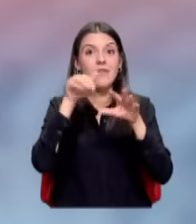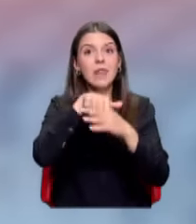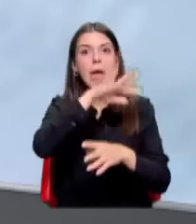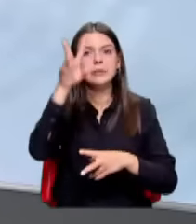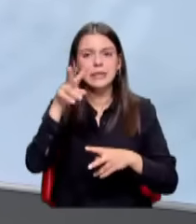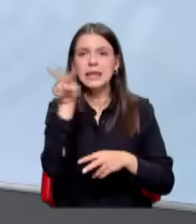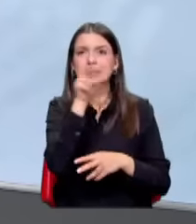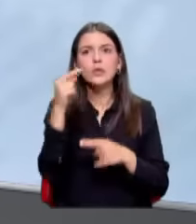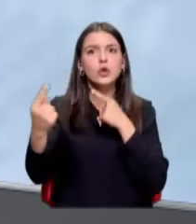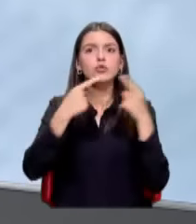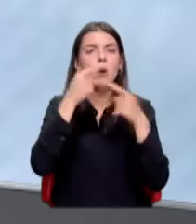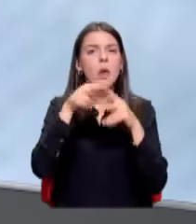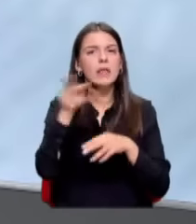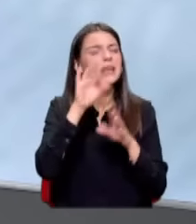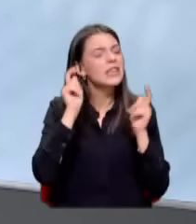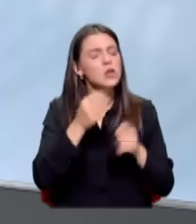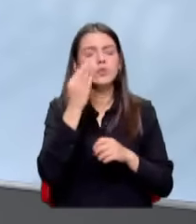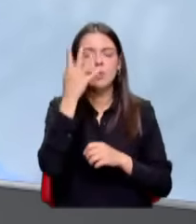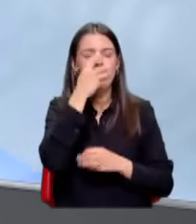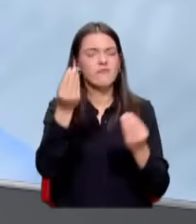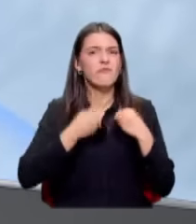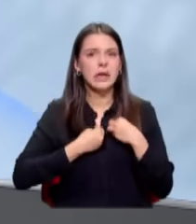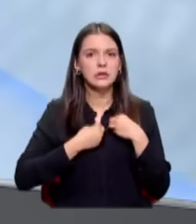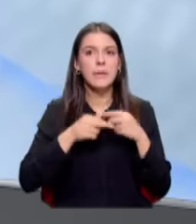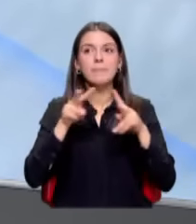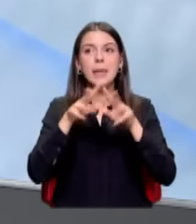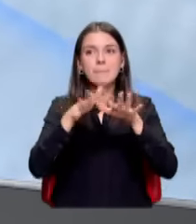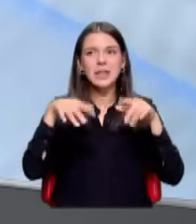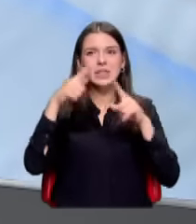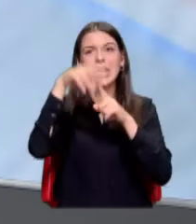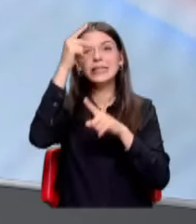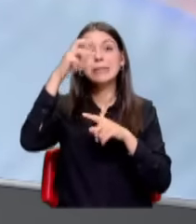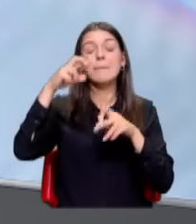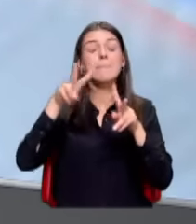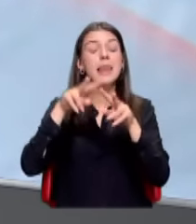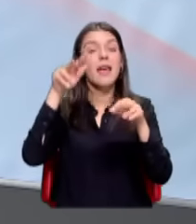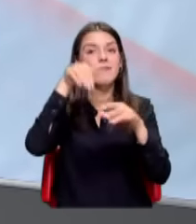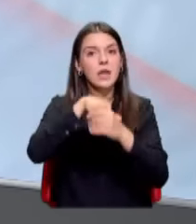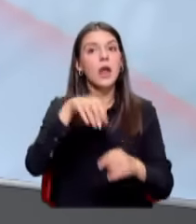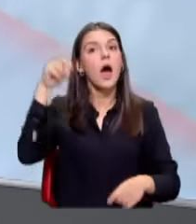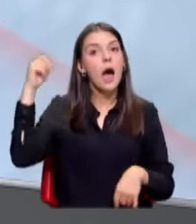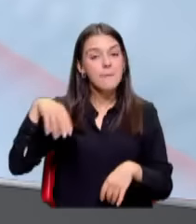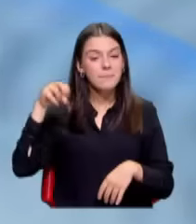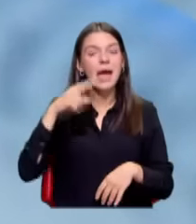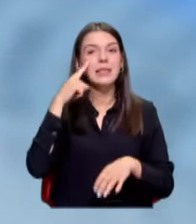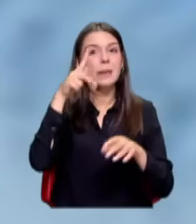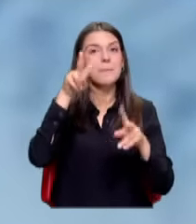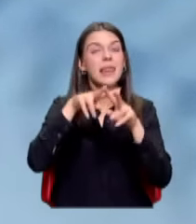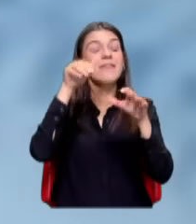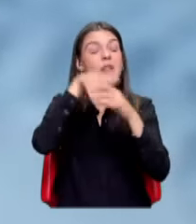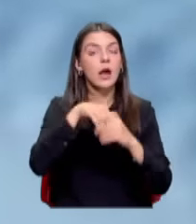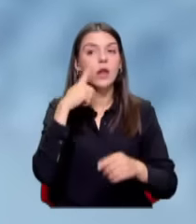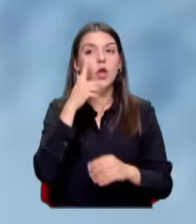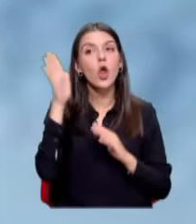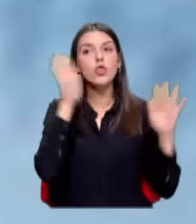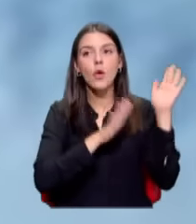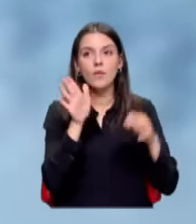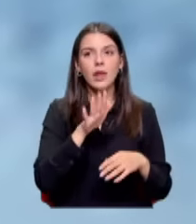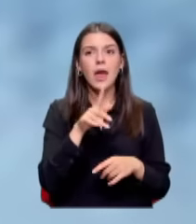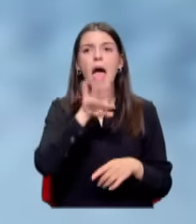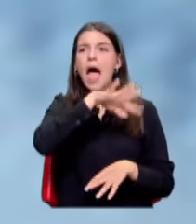çok utanç verici. Meclis kürsüsündeki tipli vekilin AKP'li vekillerce dövülerek susturulduğu oturumda